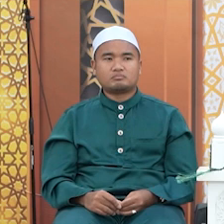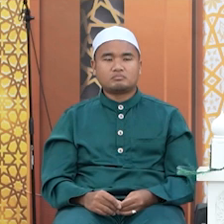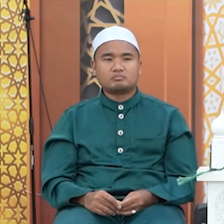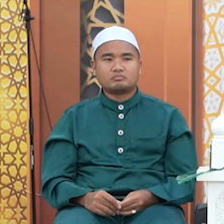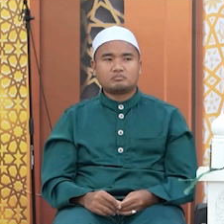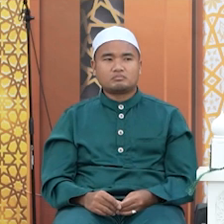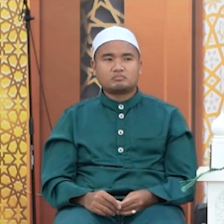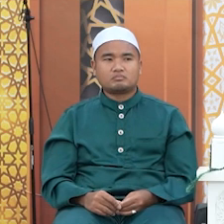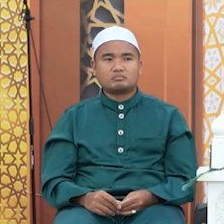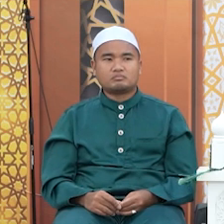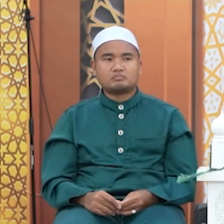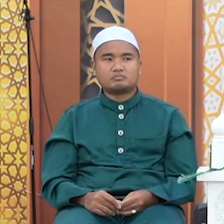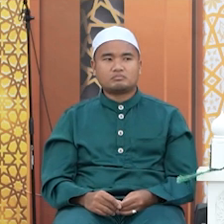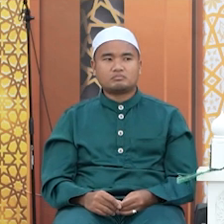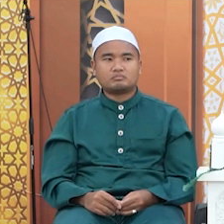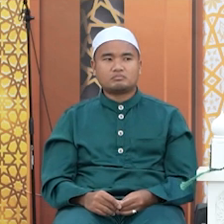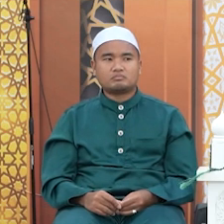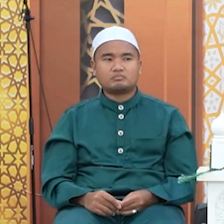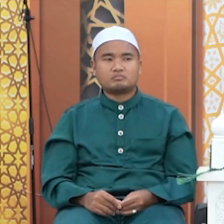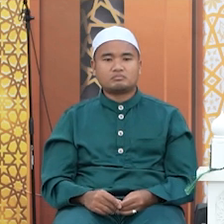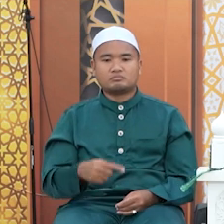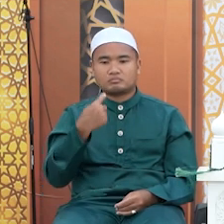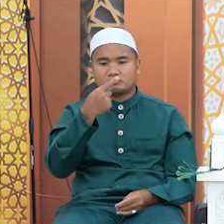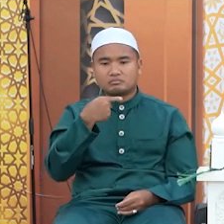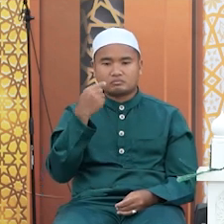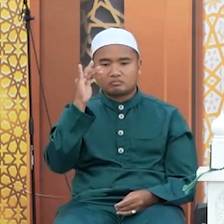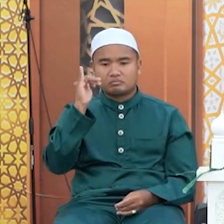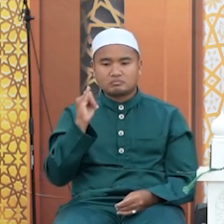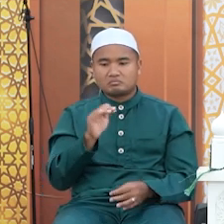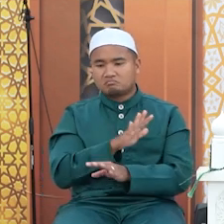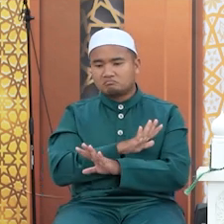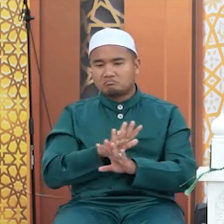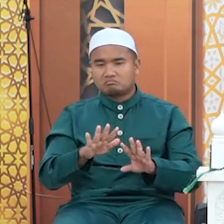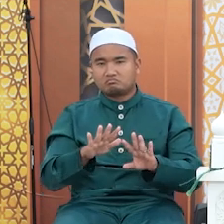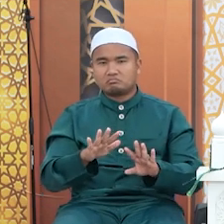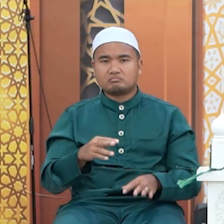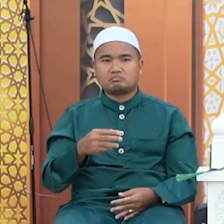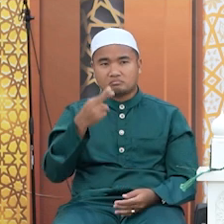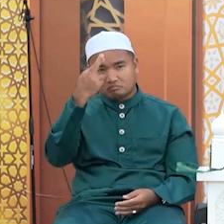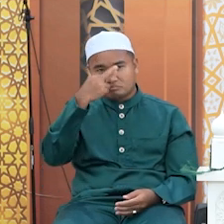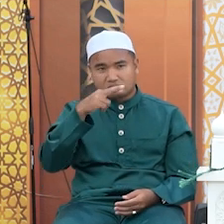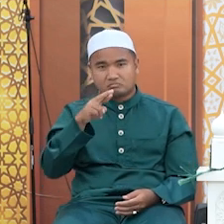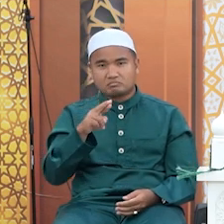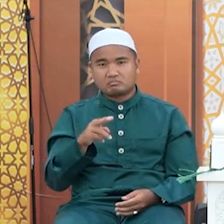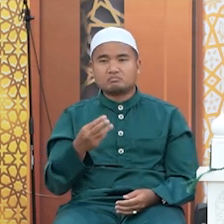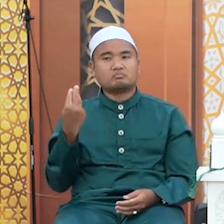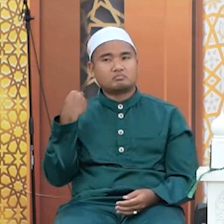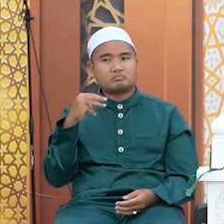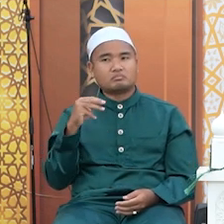yarham lam yurham. Siapa yang tidak ada sifat rahmat, dia tidak